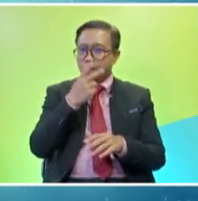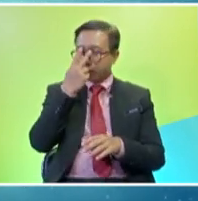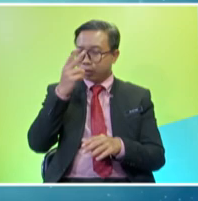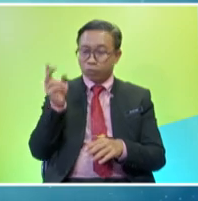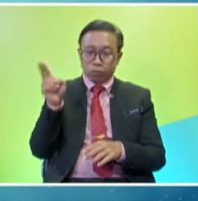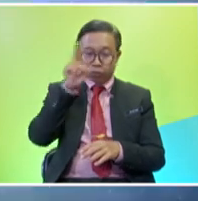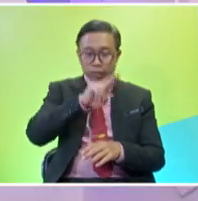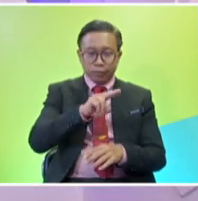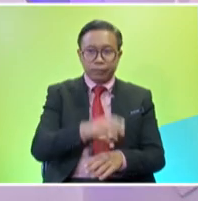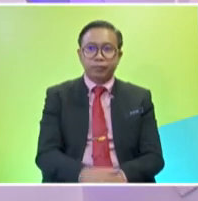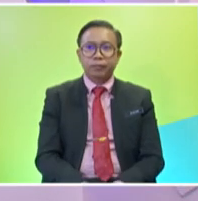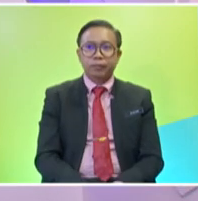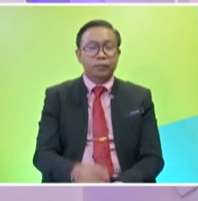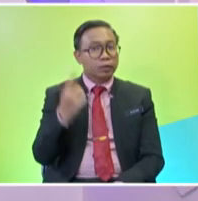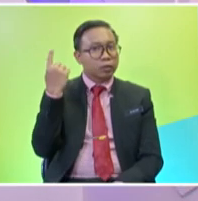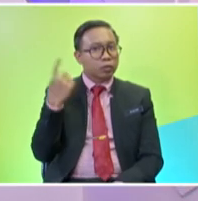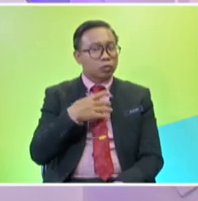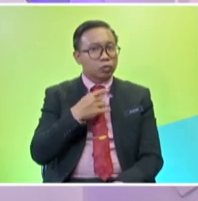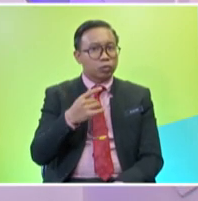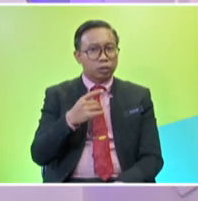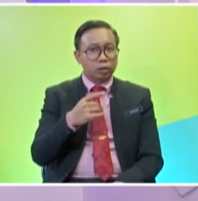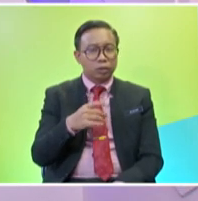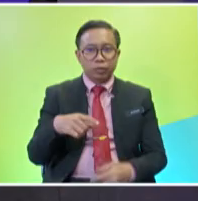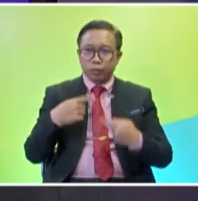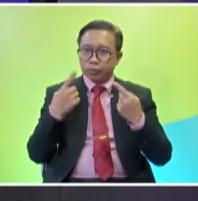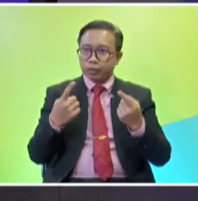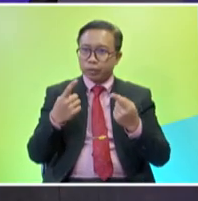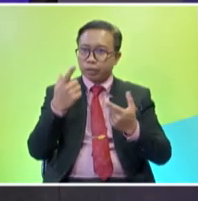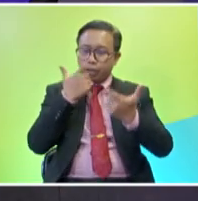oke maksudnya Ilham suka melancong suka melancong